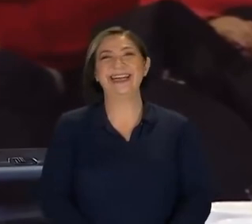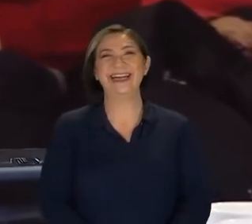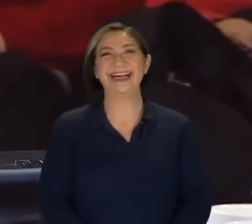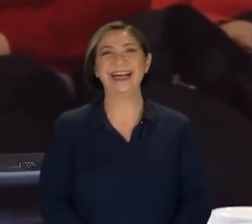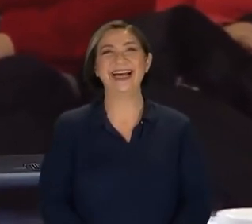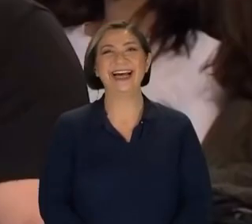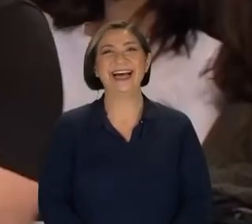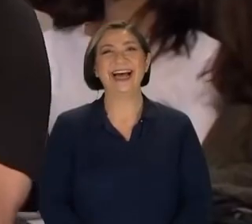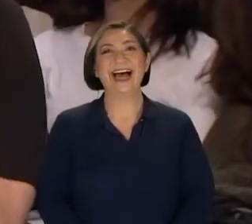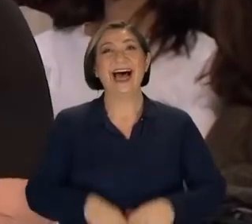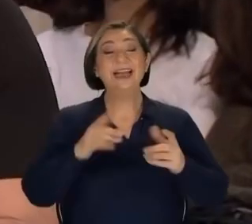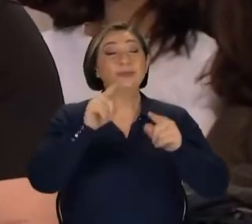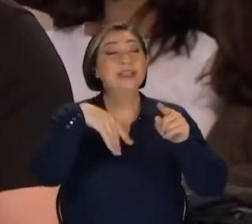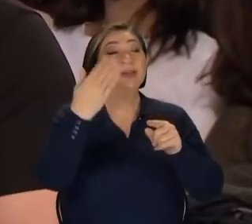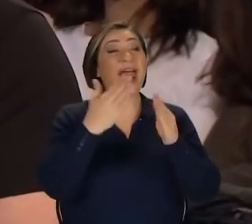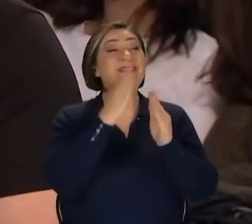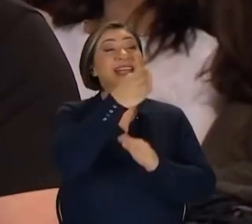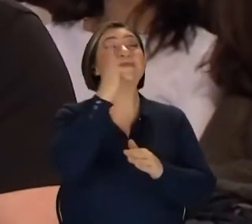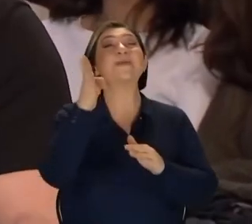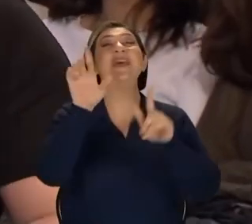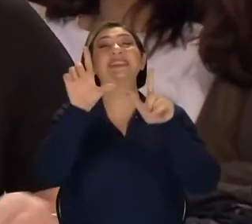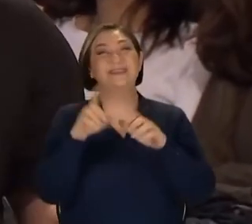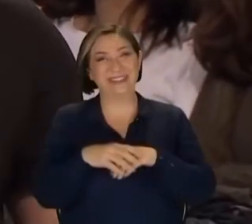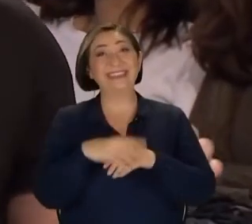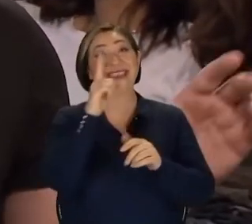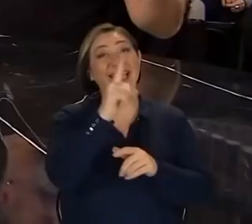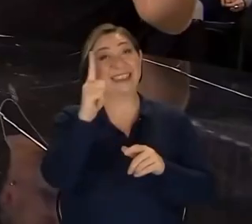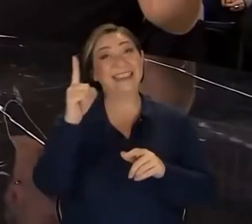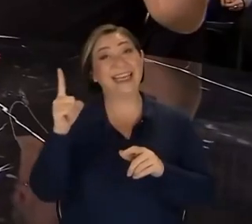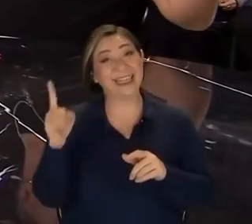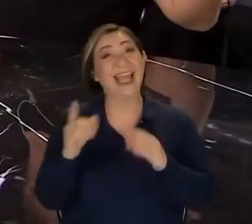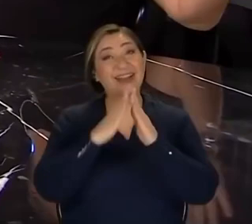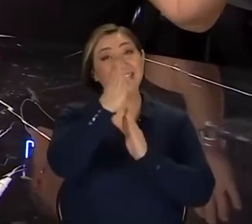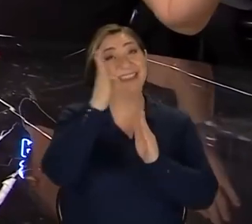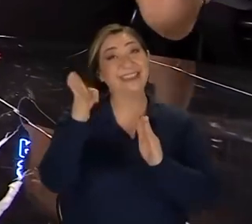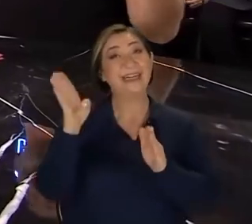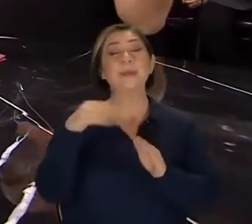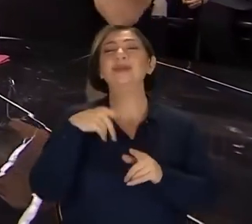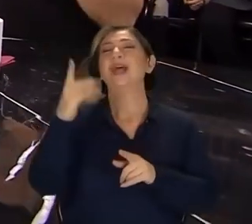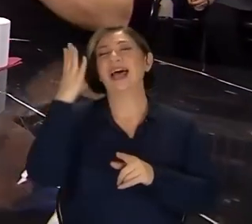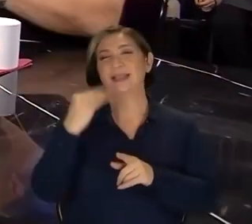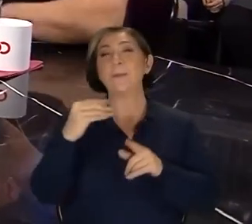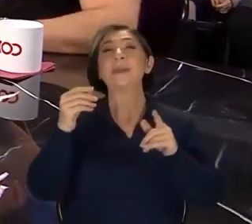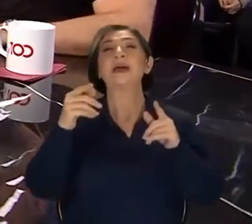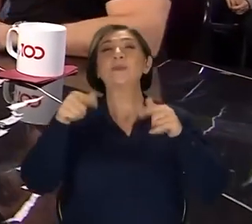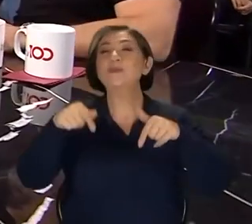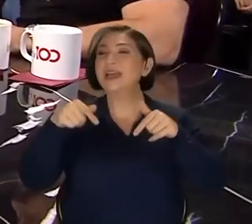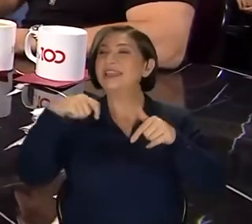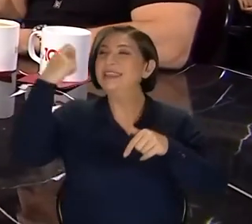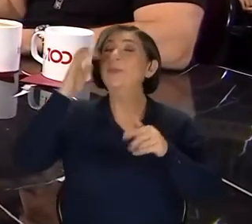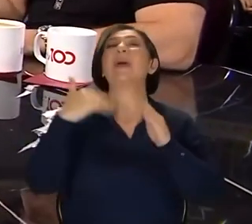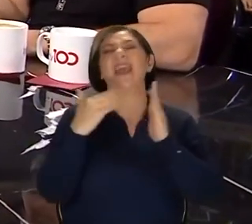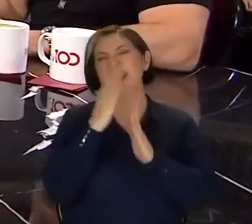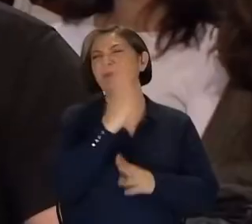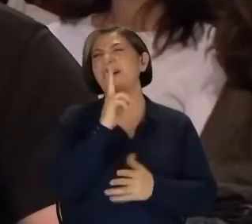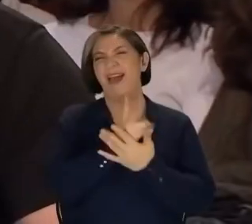Aslında ben artık bundan sonra evlere gitmem lazım. Evet, evet. Vallahi ben şunu anladım. Yalnızca perdede olmak yetmiyor. Ben evlere